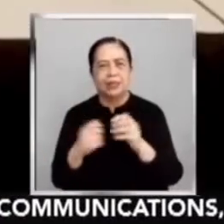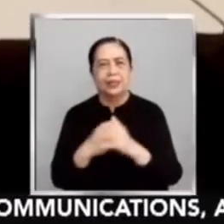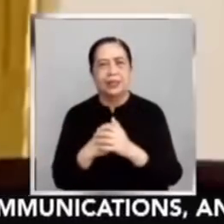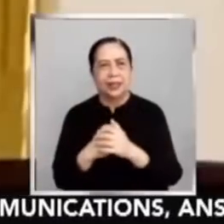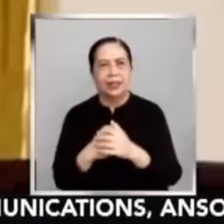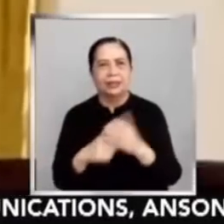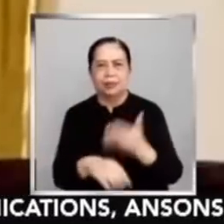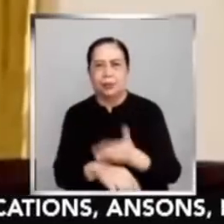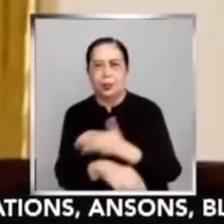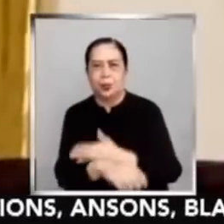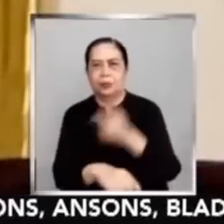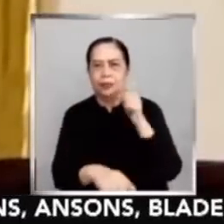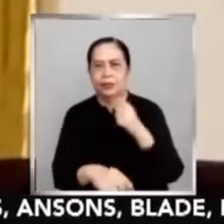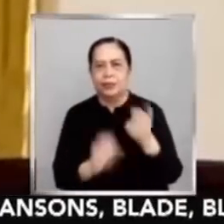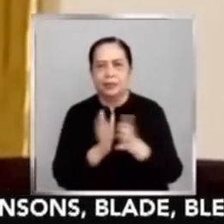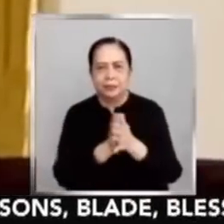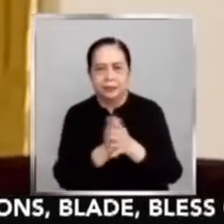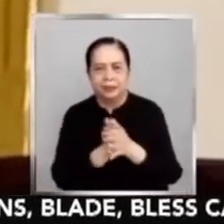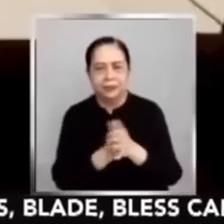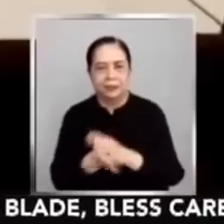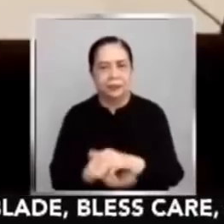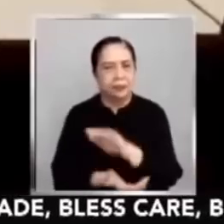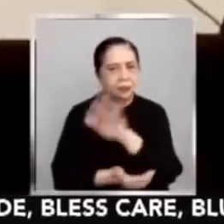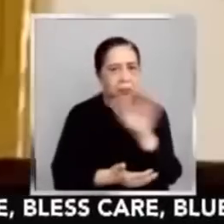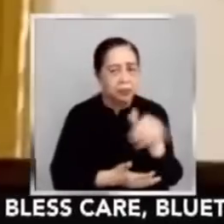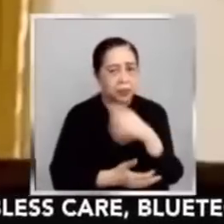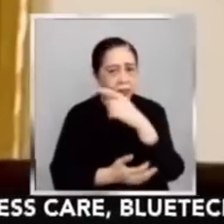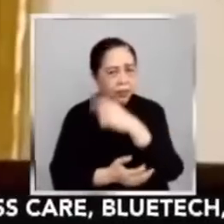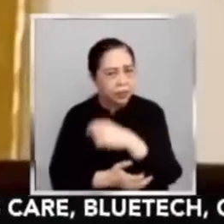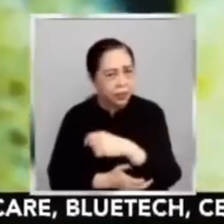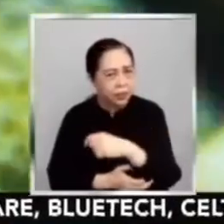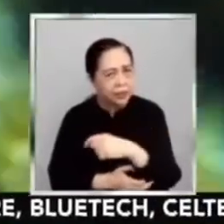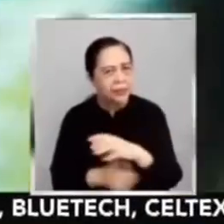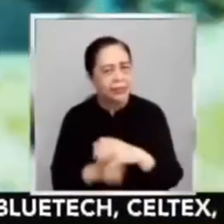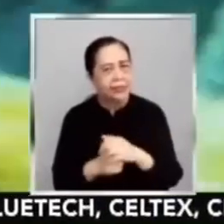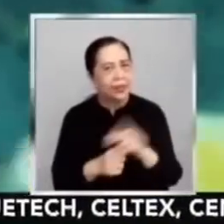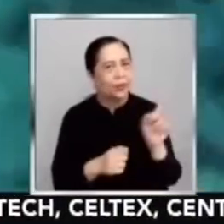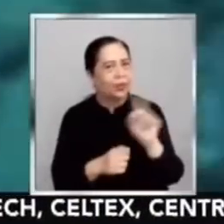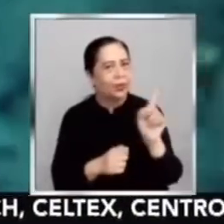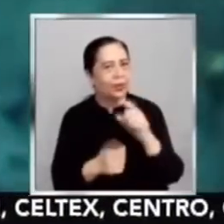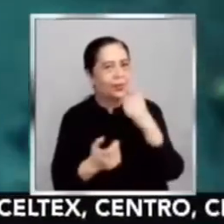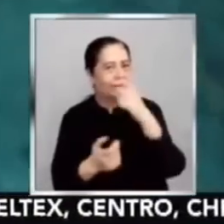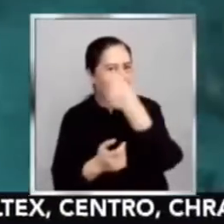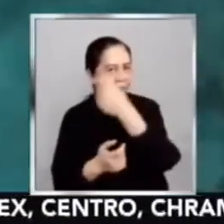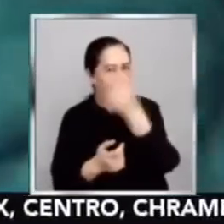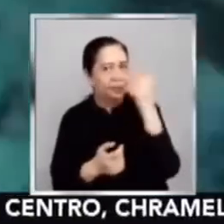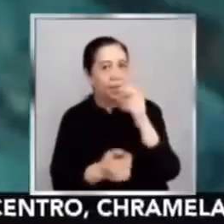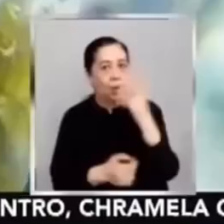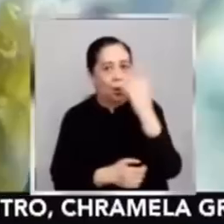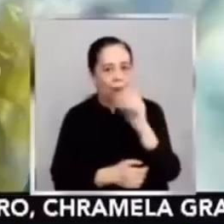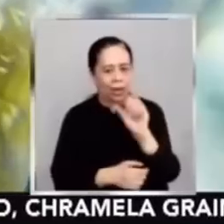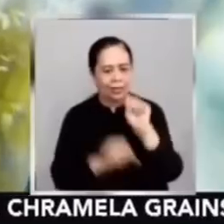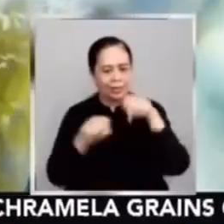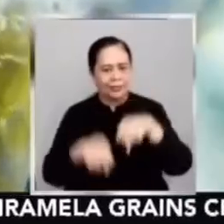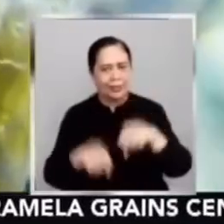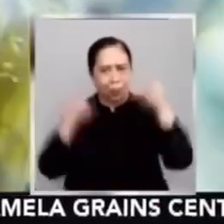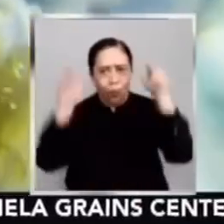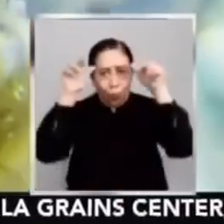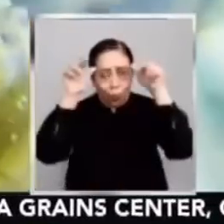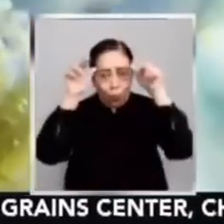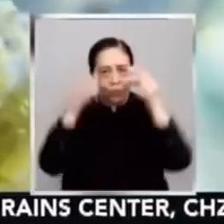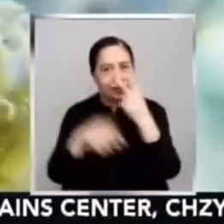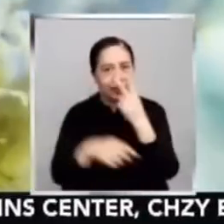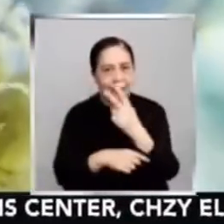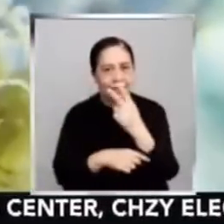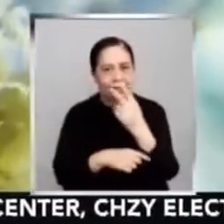Kuya Kim, isda po ba ang mga seahorse? Kuya Kim, ano na? Kaya seahorse ang tawag sa seahorse dahil pag nakita natin ang ulo